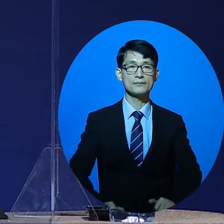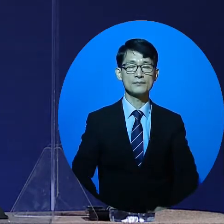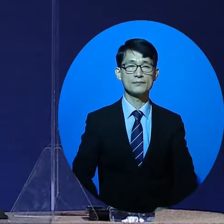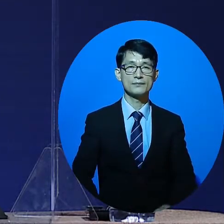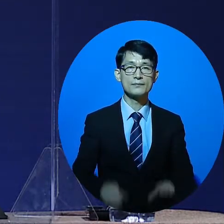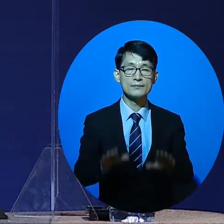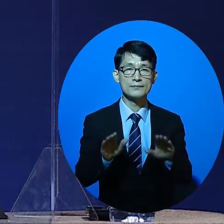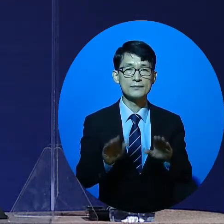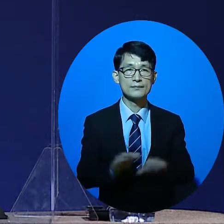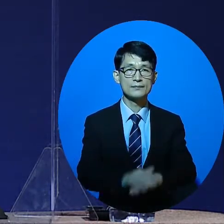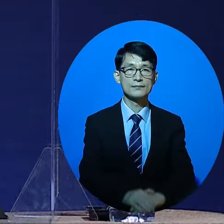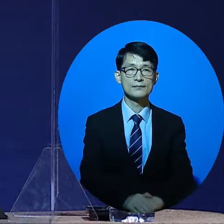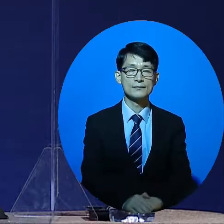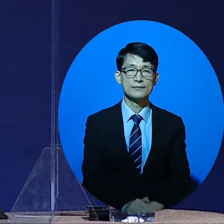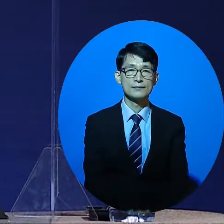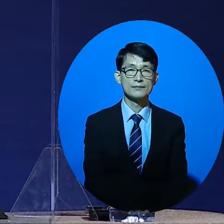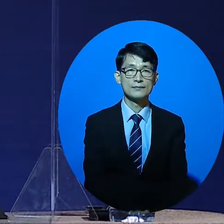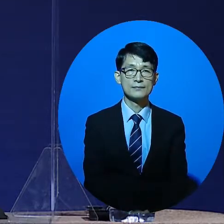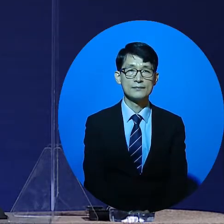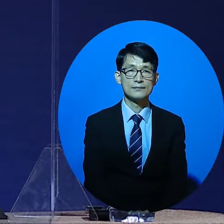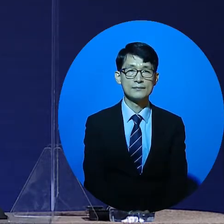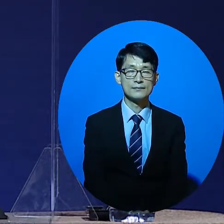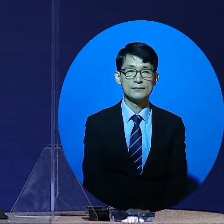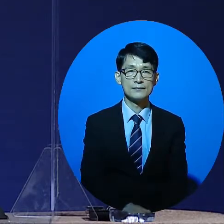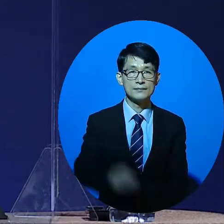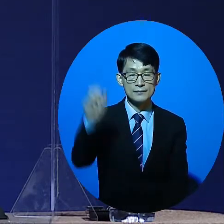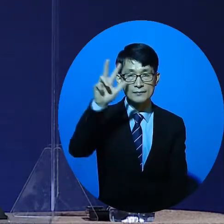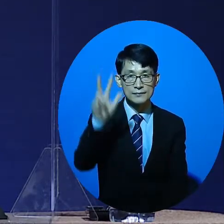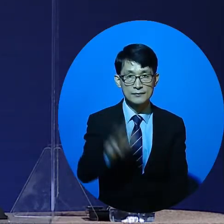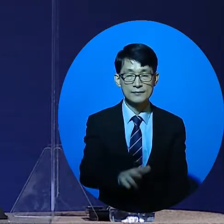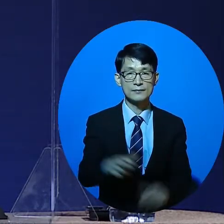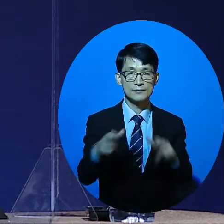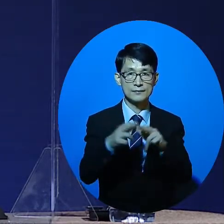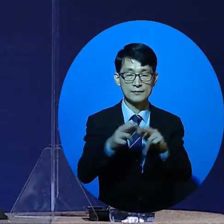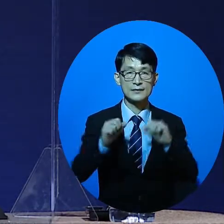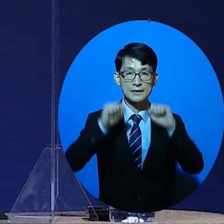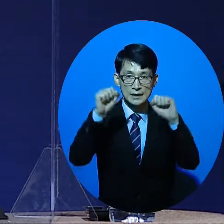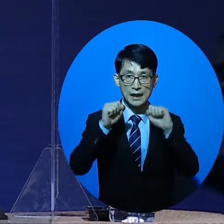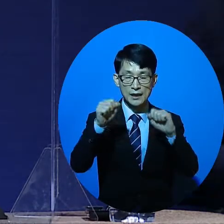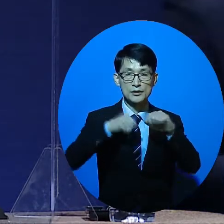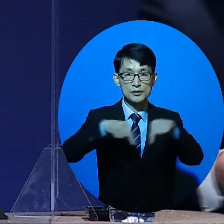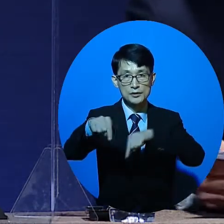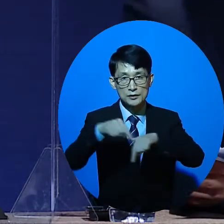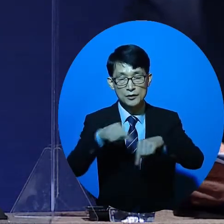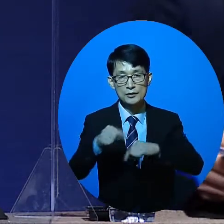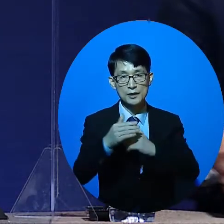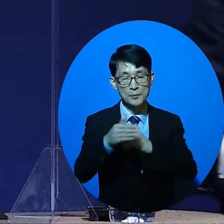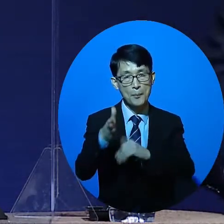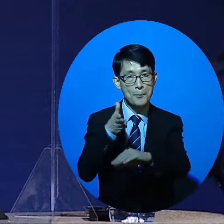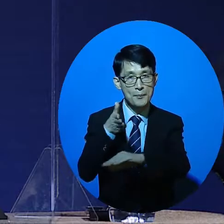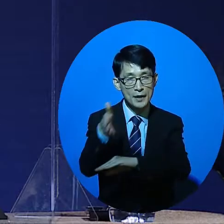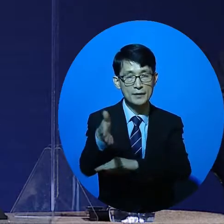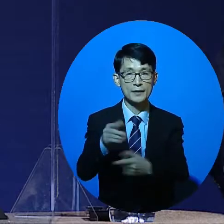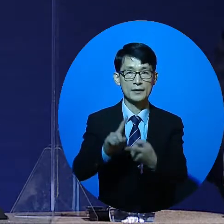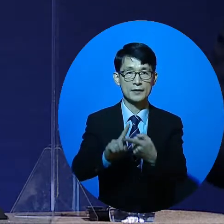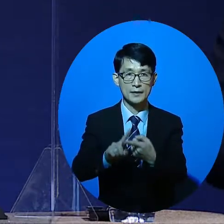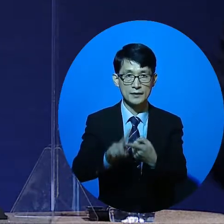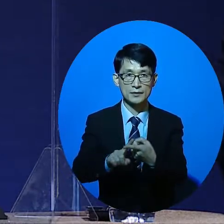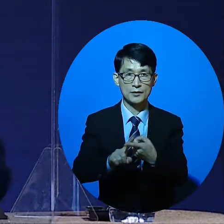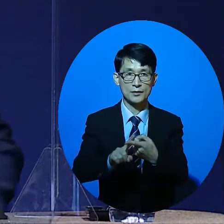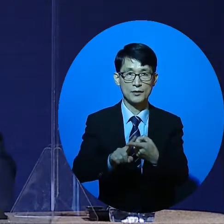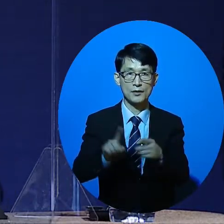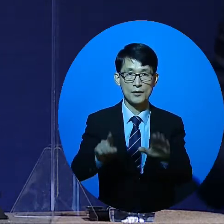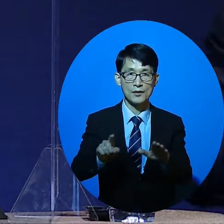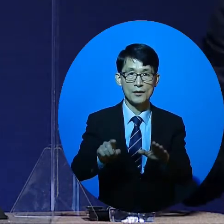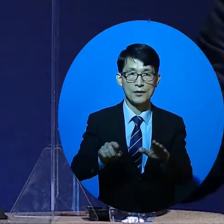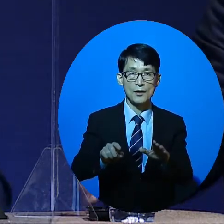지금까지 우리 정부의 장애인 체육 정책 방향과 강원도 대응반에서 우리 구봉진